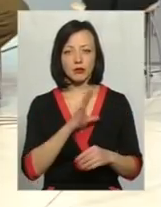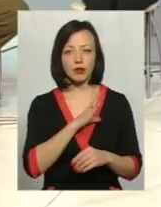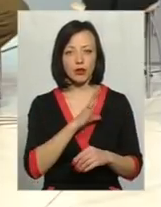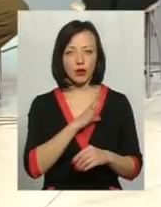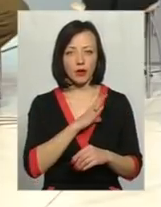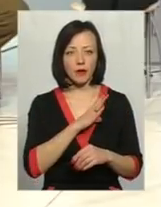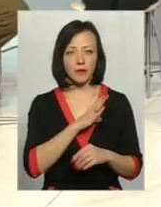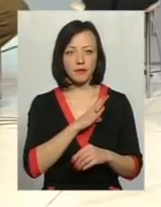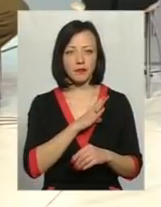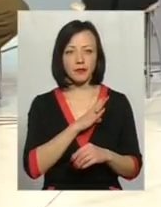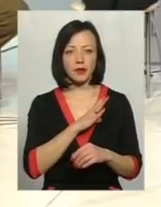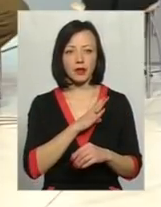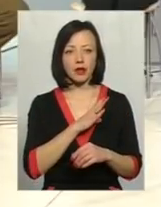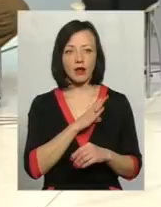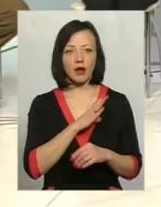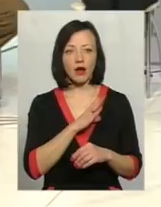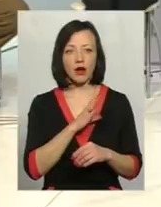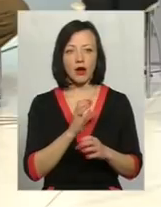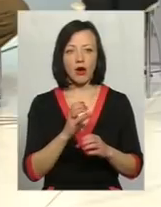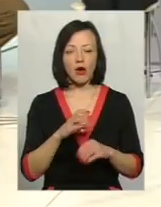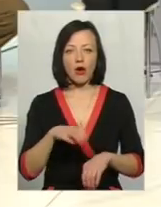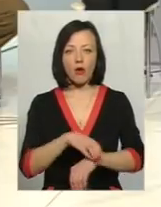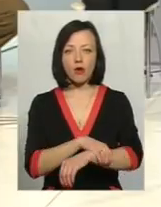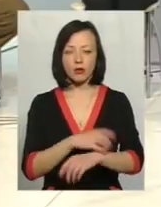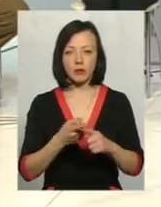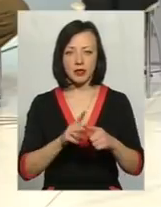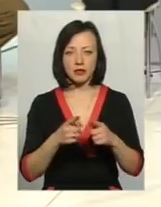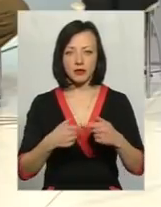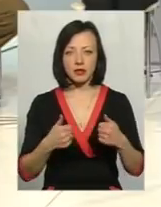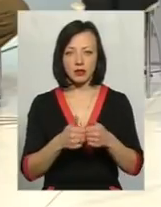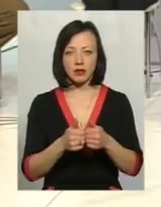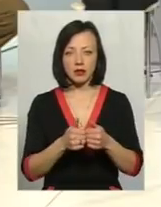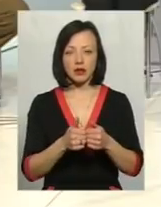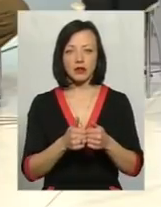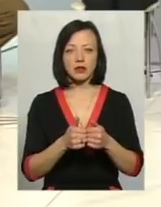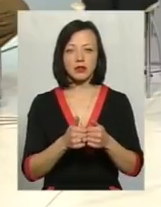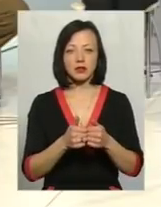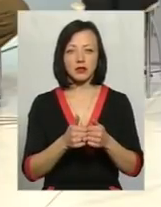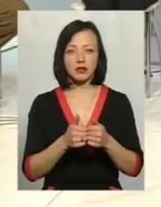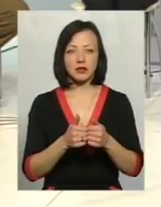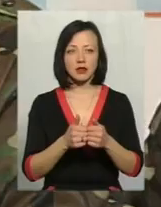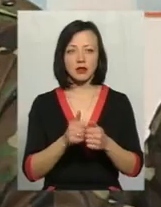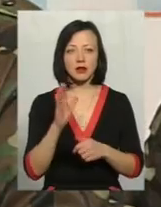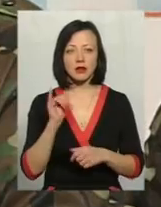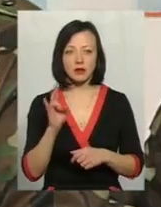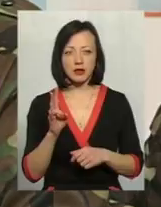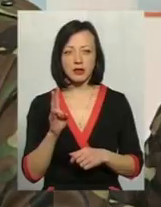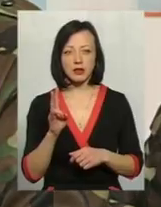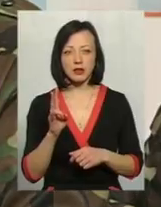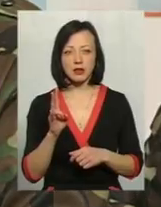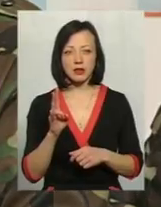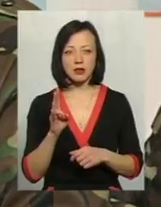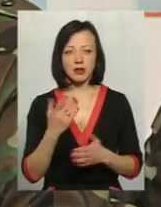Там ремонт іде, на даний момент було ортопедичне відділення, от, там наш афганець Михайло Товчук завідує. От він там,